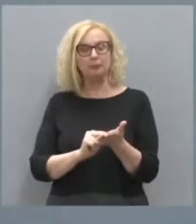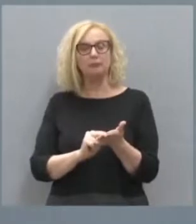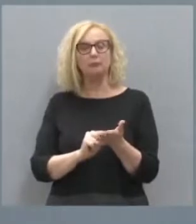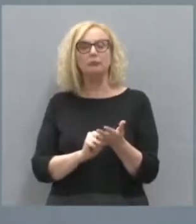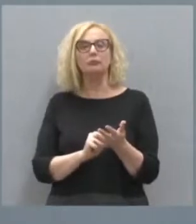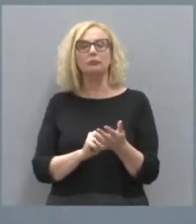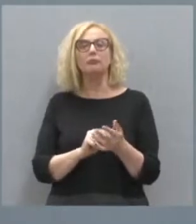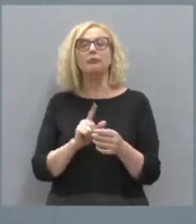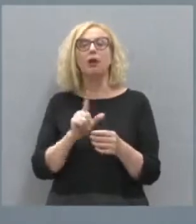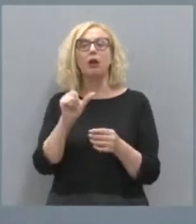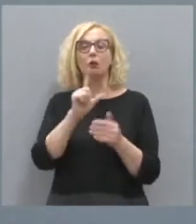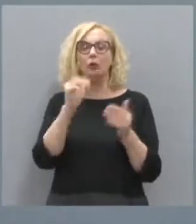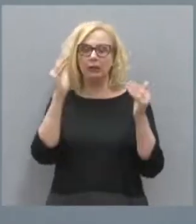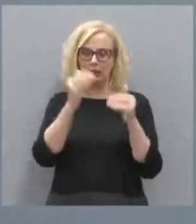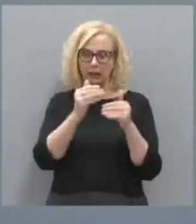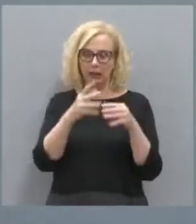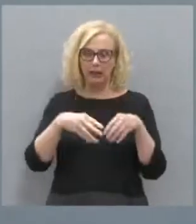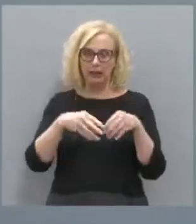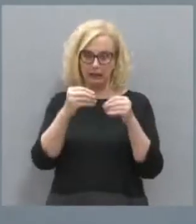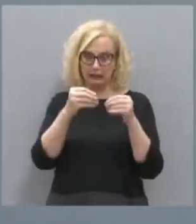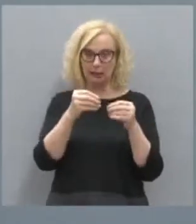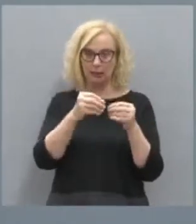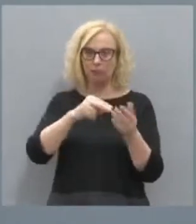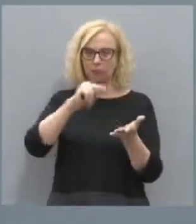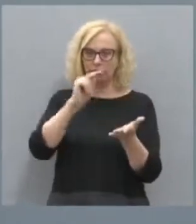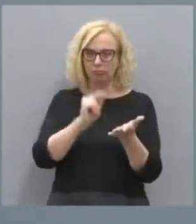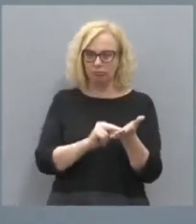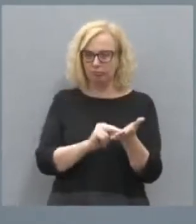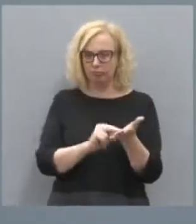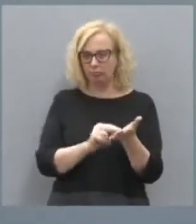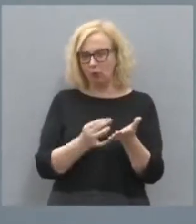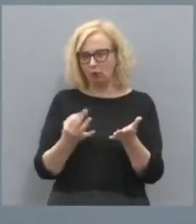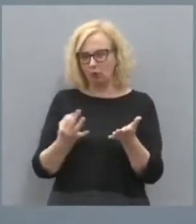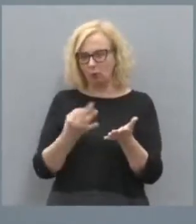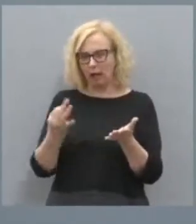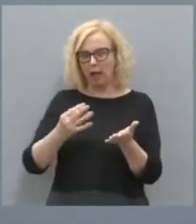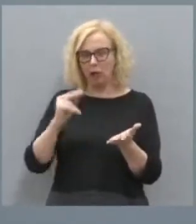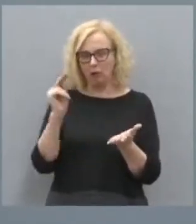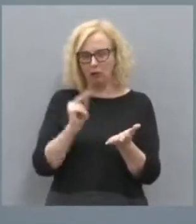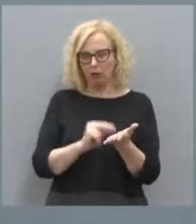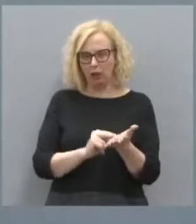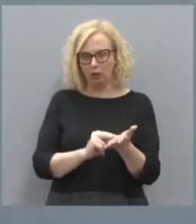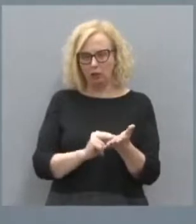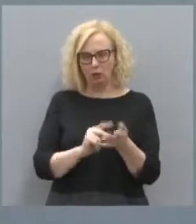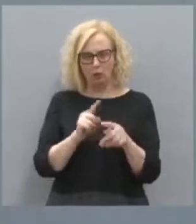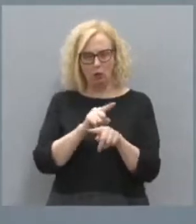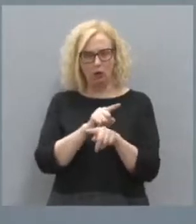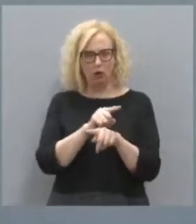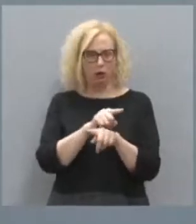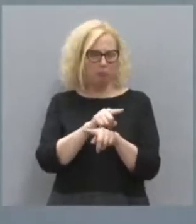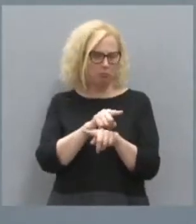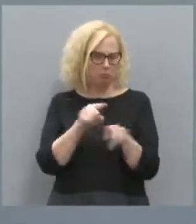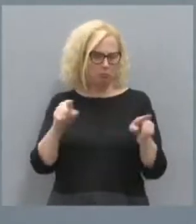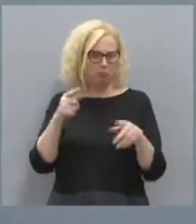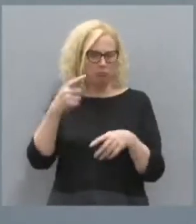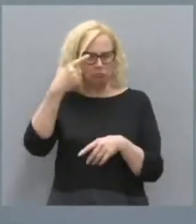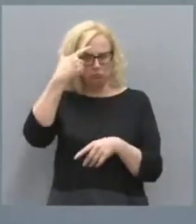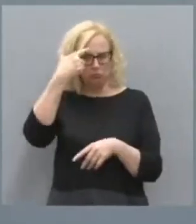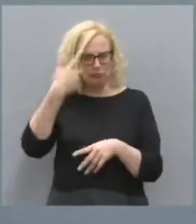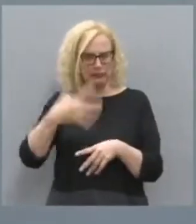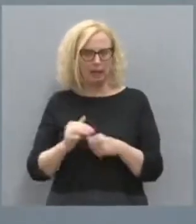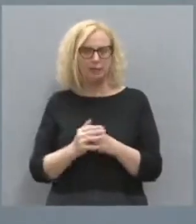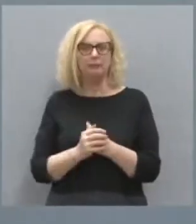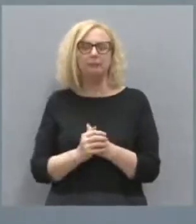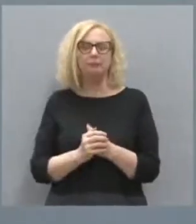sera su normali canali di prenotazione che ben i trentini conoscono